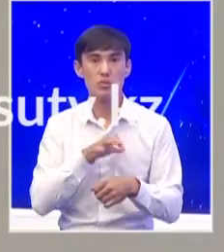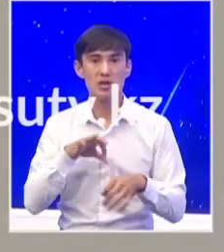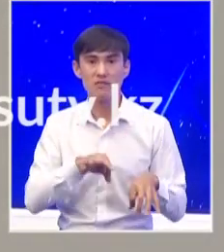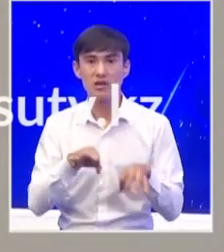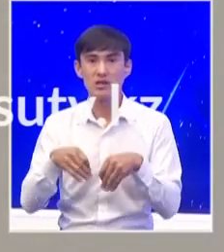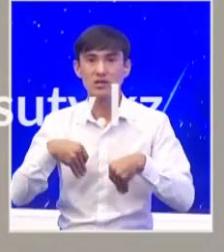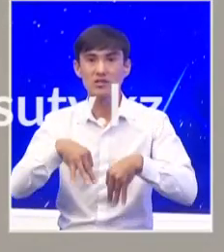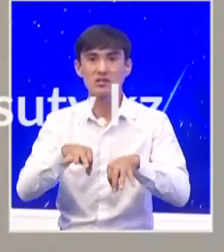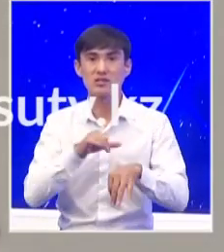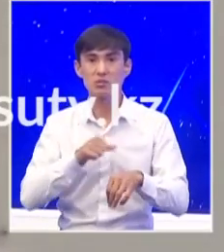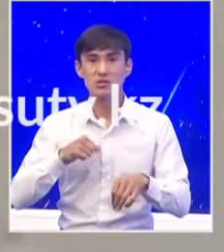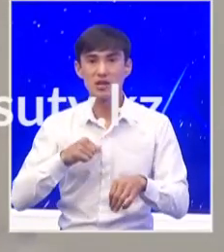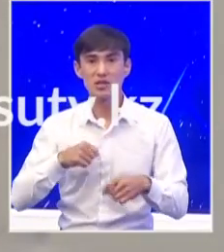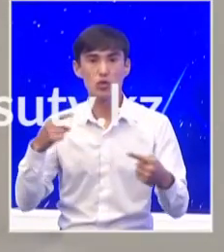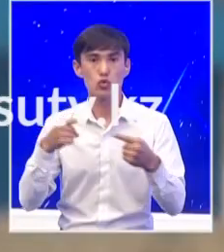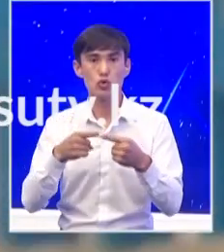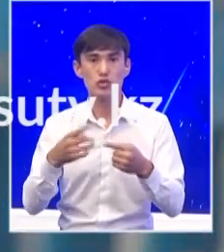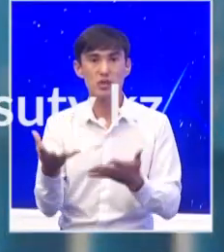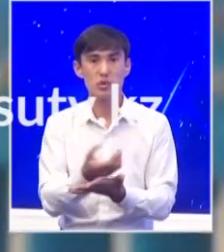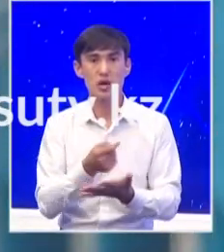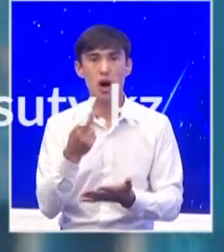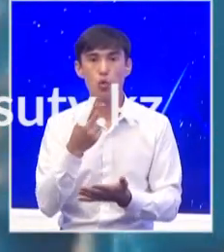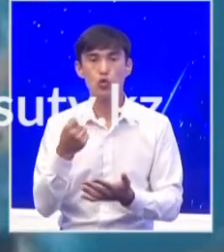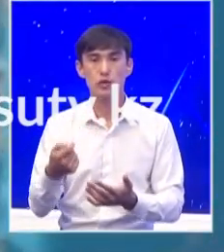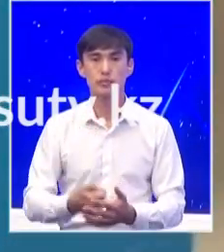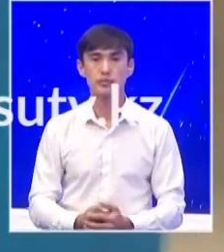действует точечно, собирая только огурки.